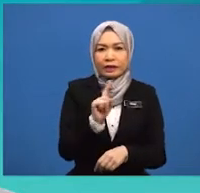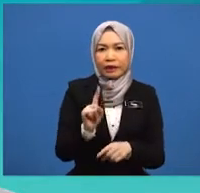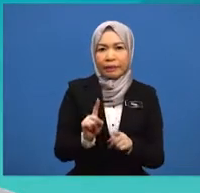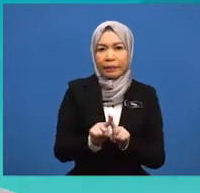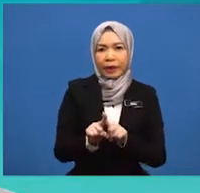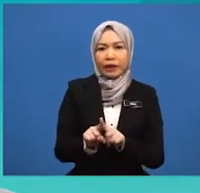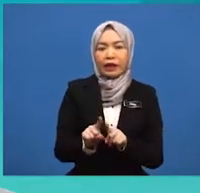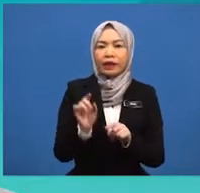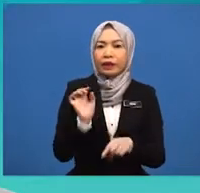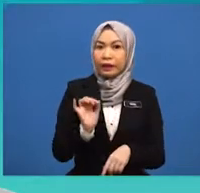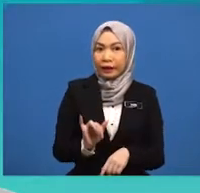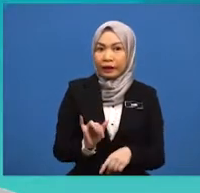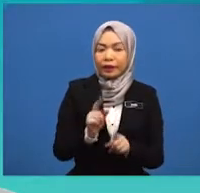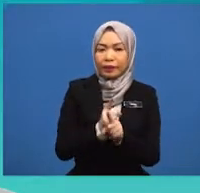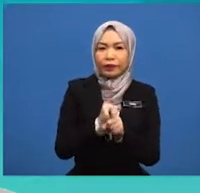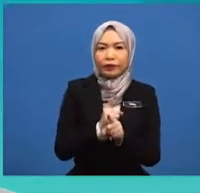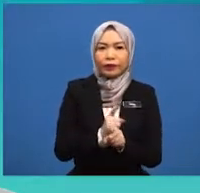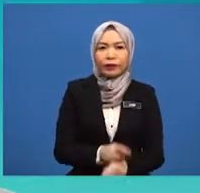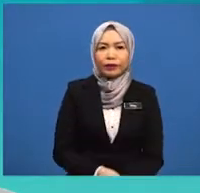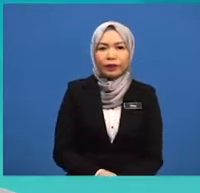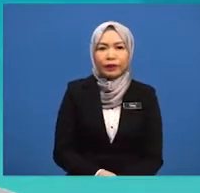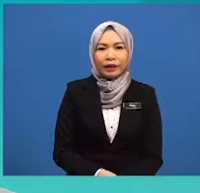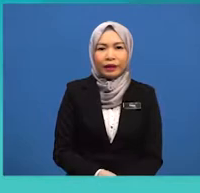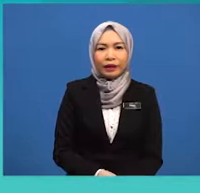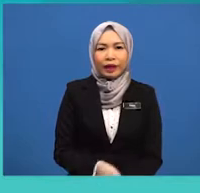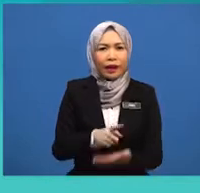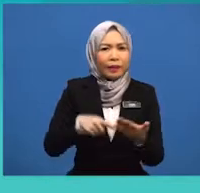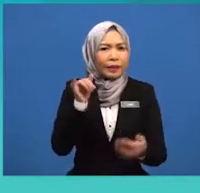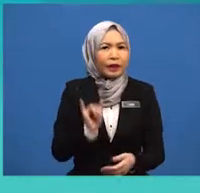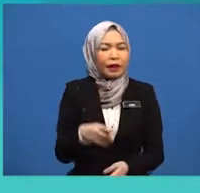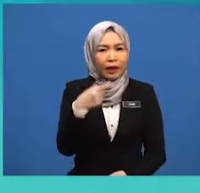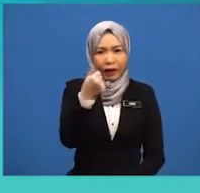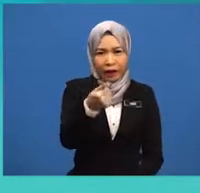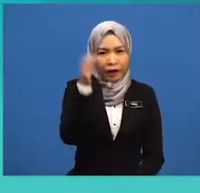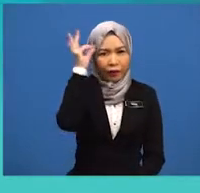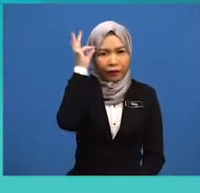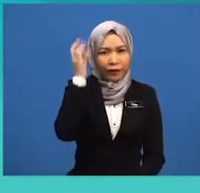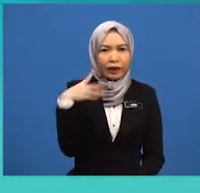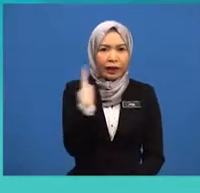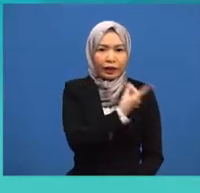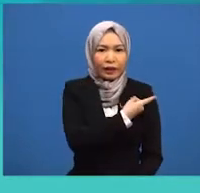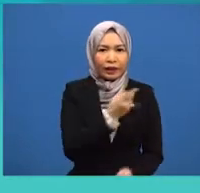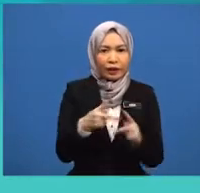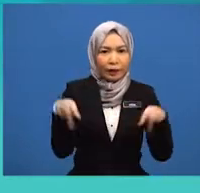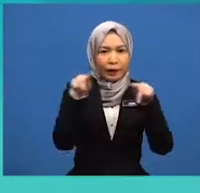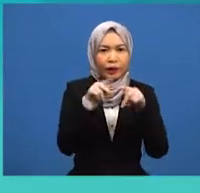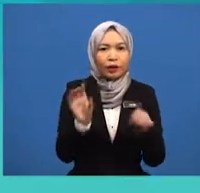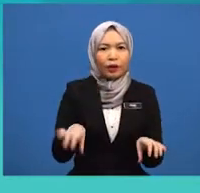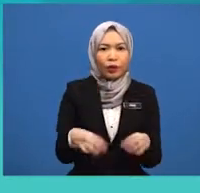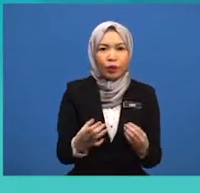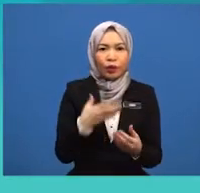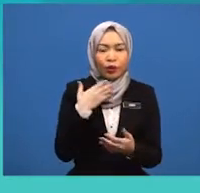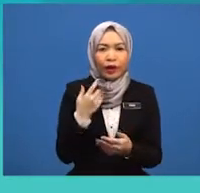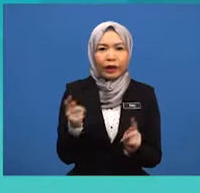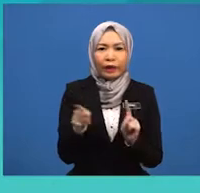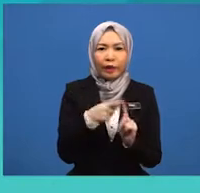Ya, betul. Apa yang murid-murid fikirkan? Kita perlu membuat penambahbaikan